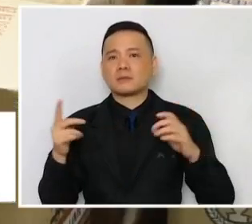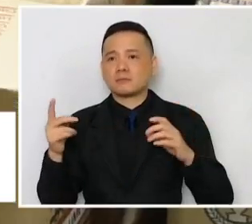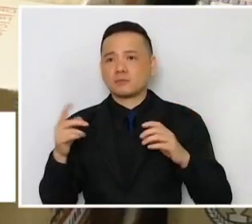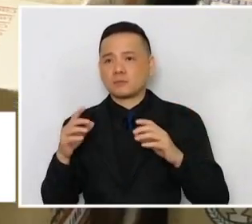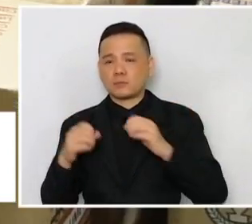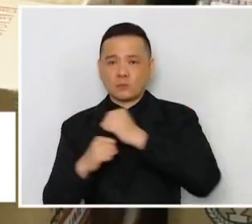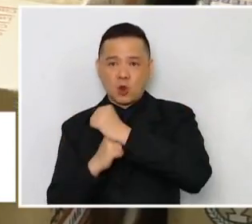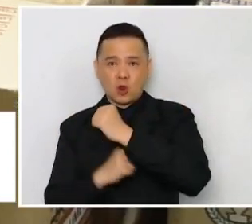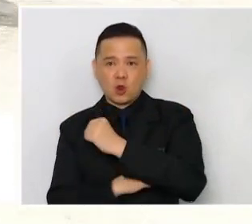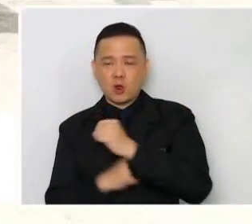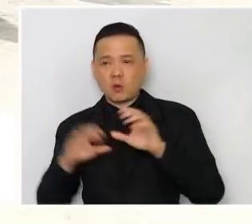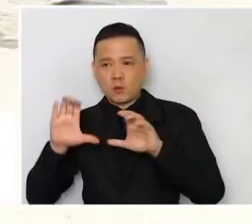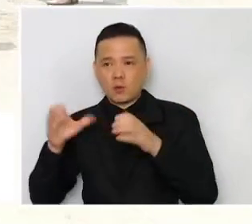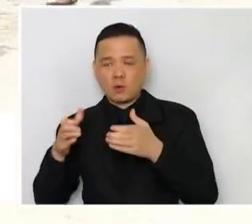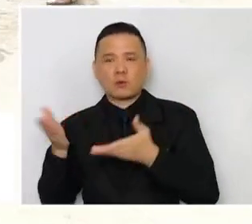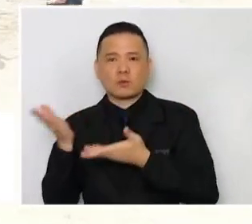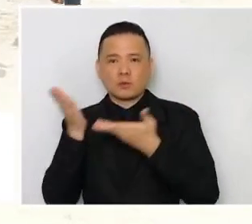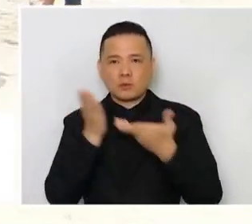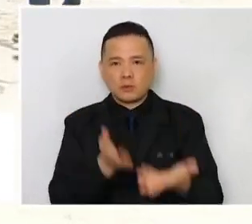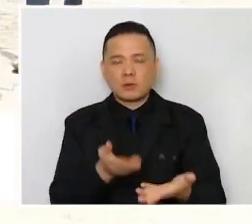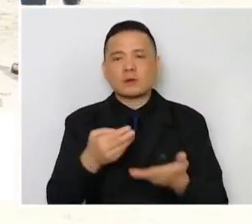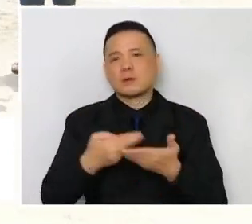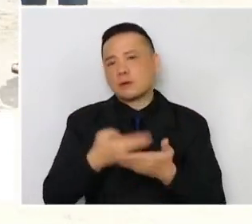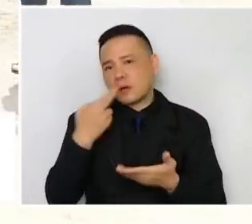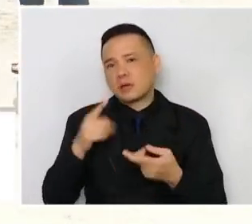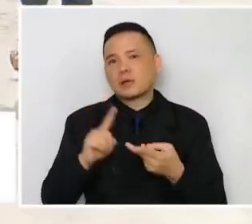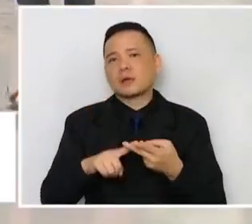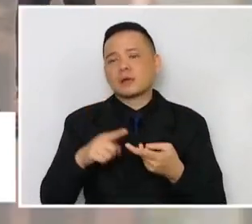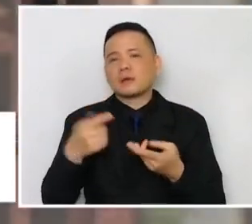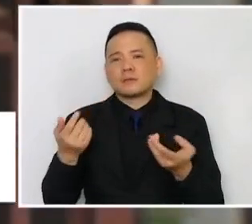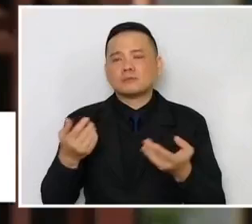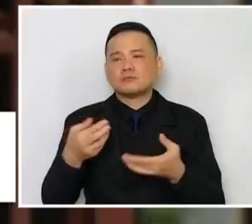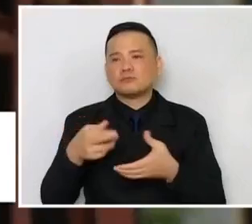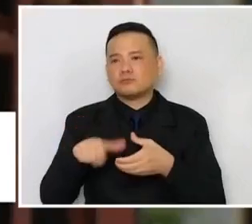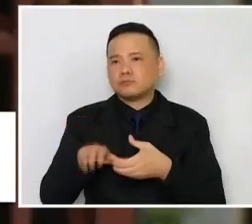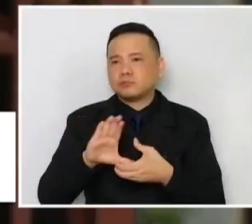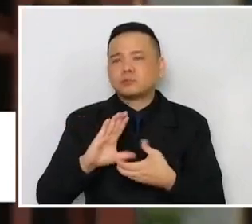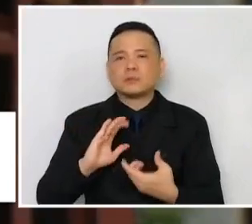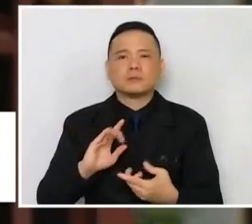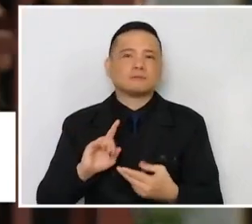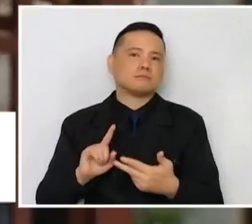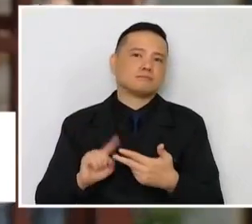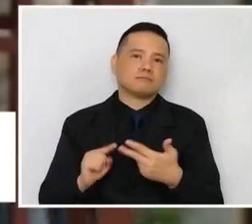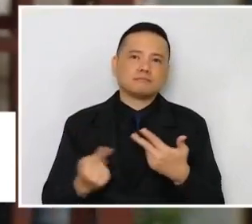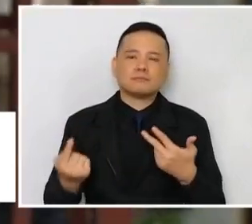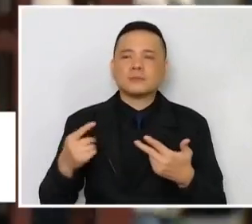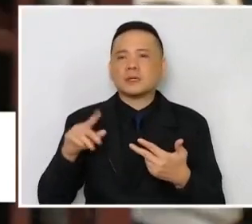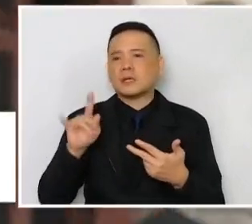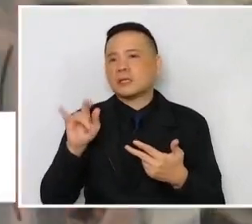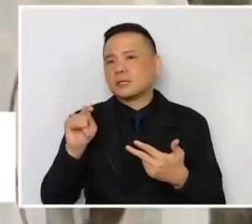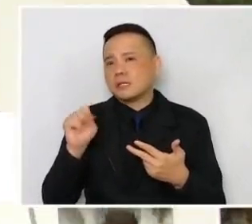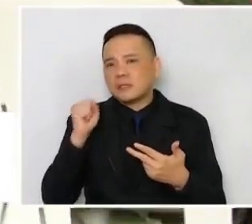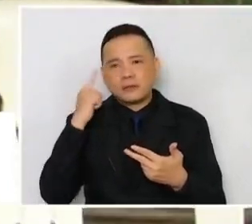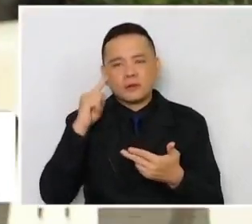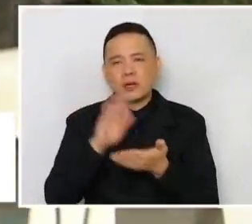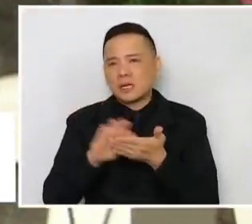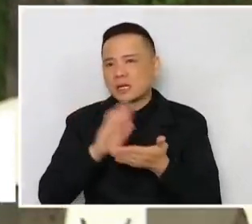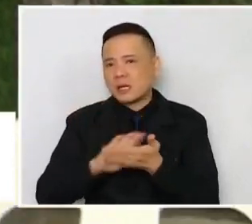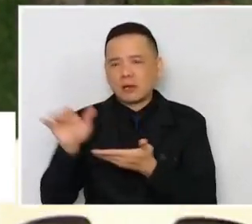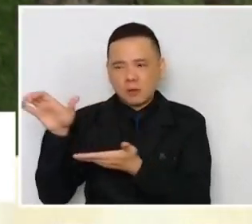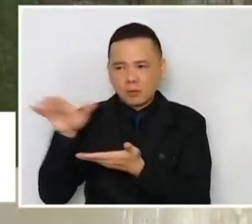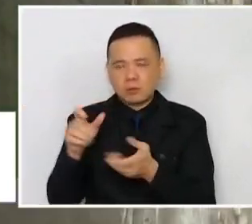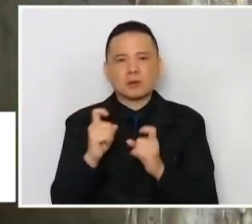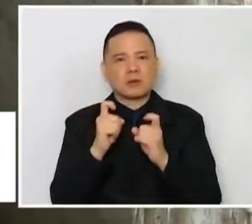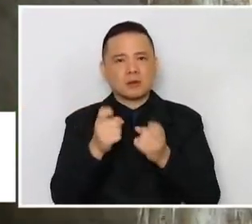delata at hygiene kits para sa mga residente ng lugar. Walang maliit na tulong. Yun.